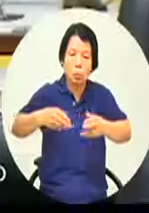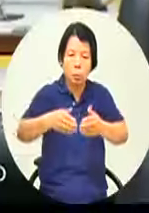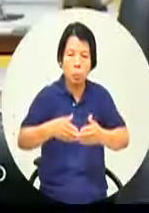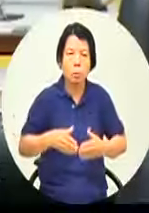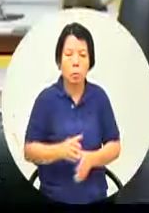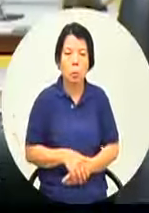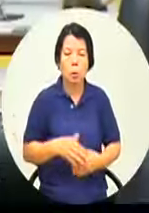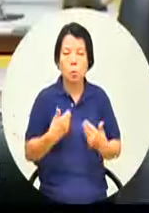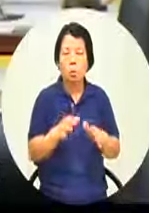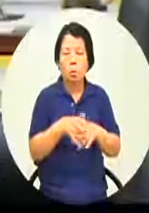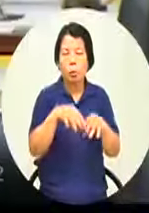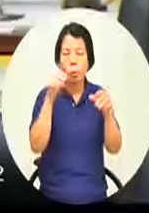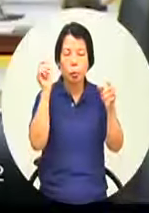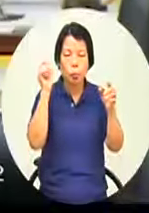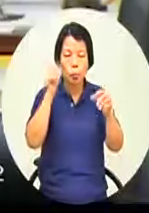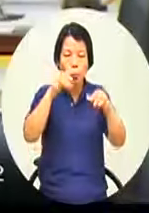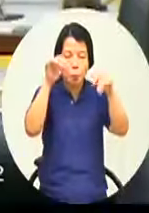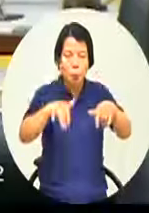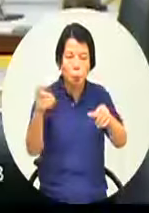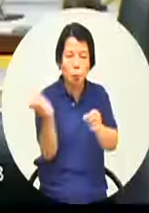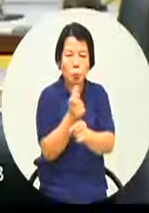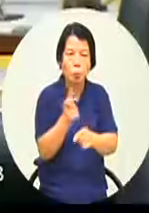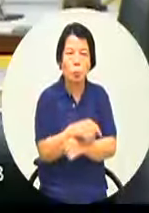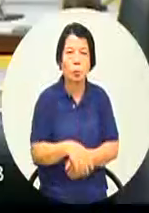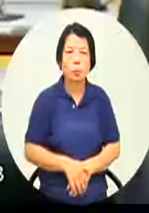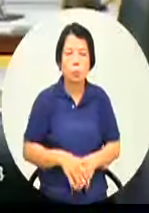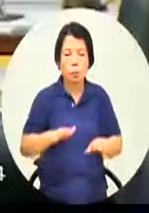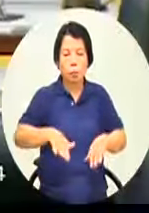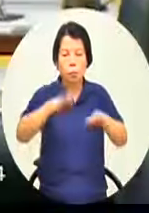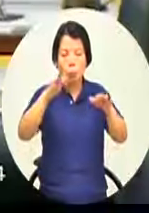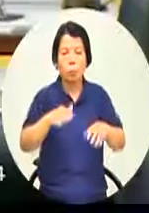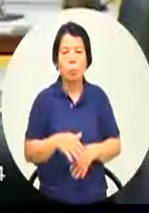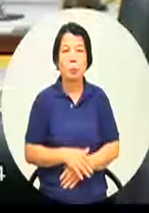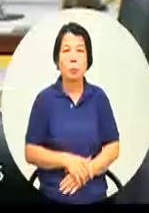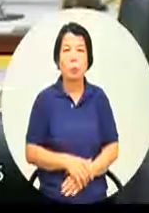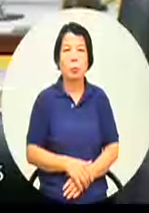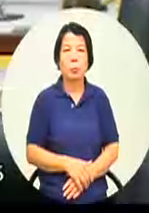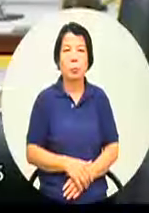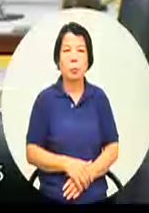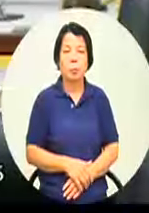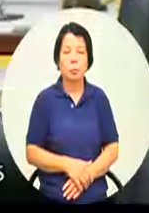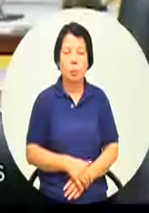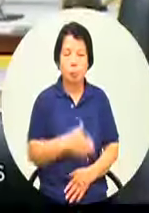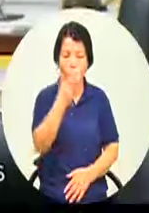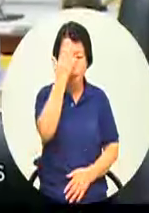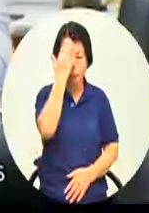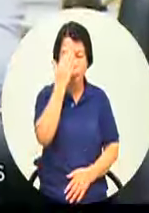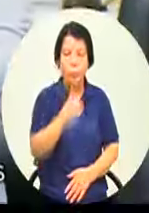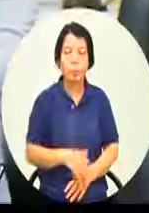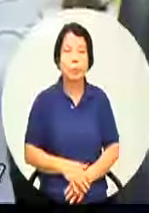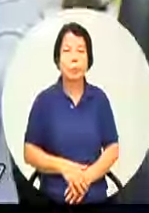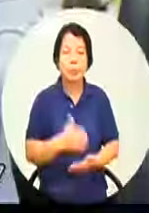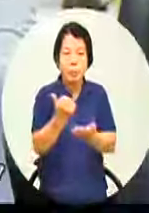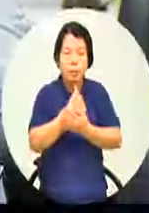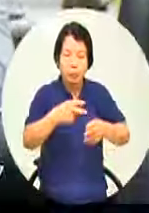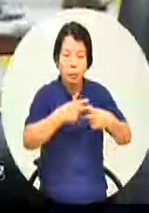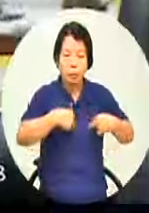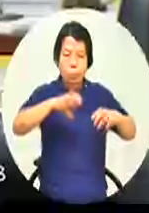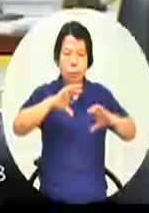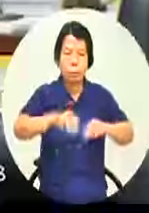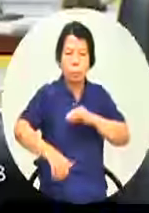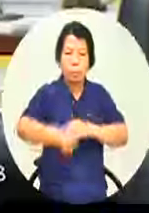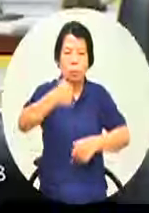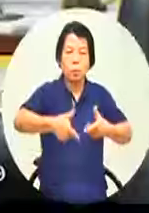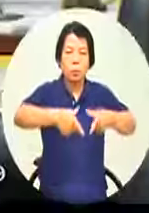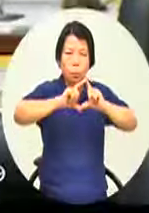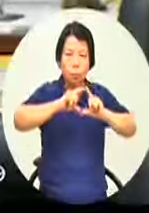遇到下雨或者是台风的时候就淹大水。好、哦、啊，麻烦蔡局长，啊，你简单回应一下。 啊，请